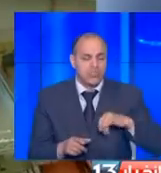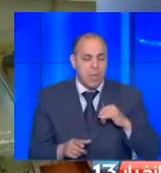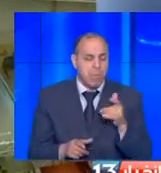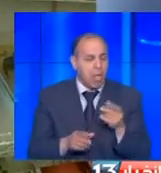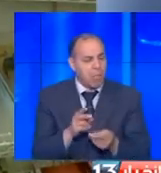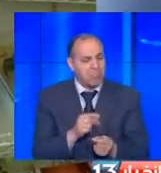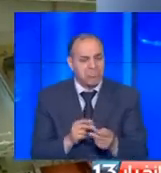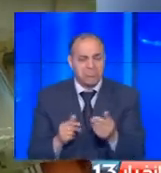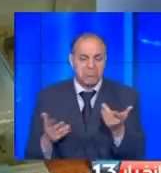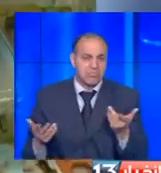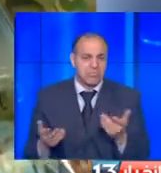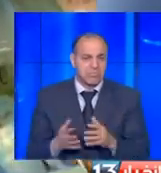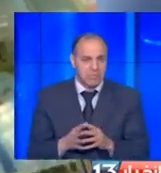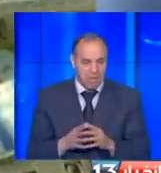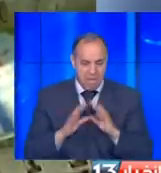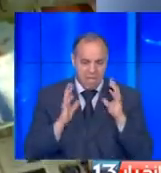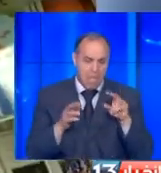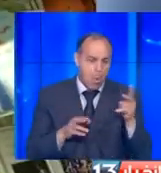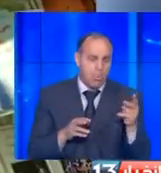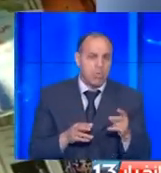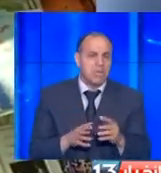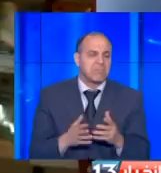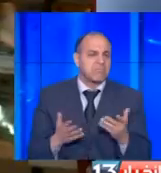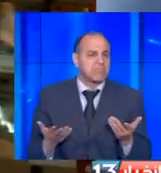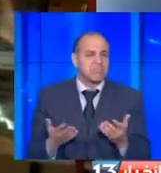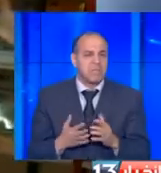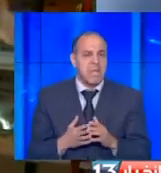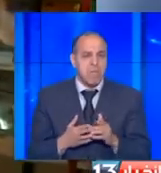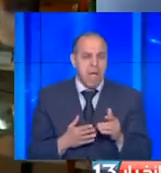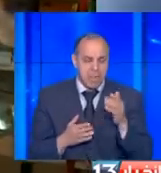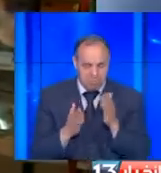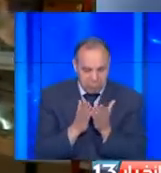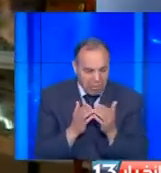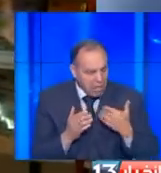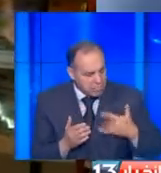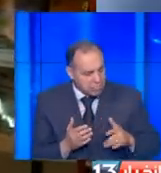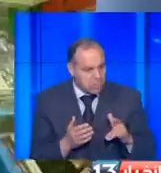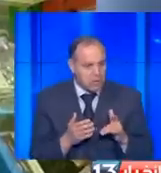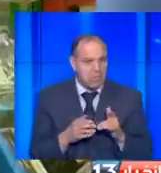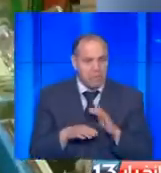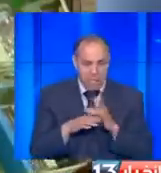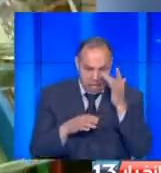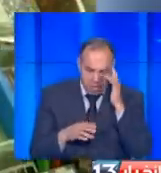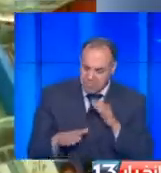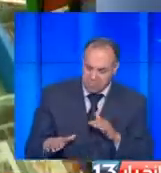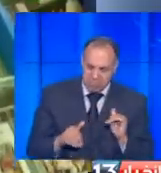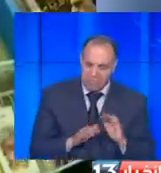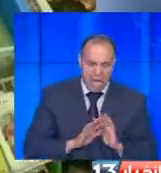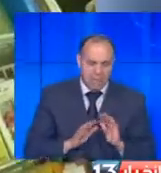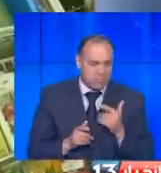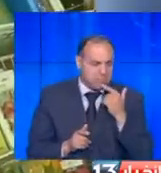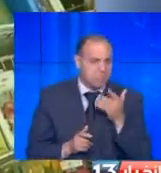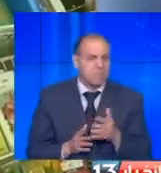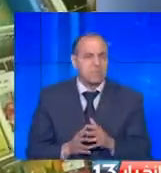إلى معناها فضاءات أخرى بعيد على الكتاب، بعيد على المحتويات الثقافية، بعيد على